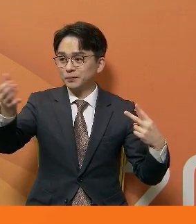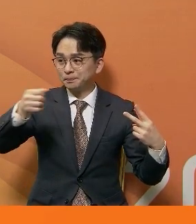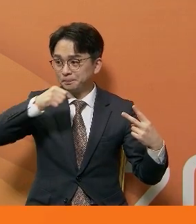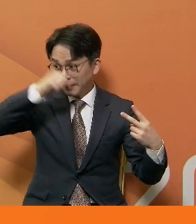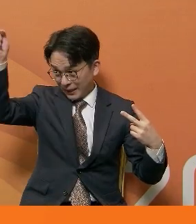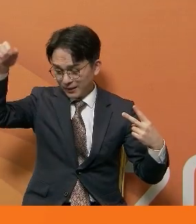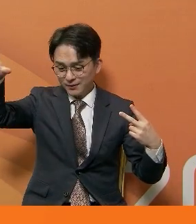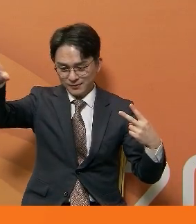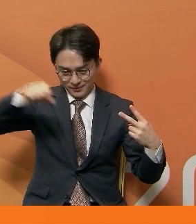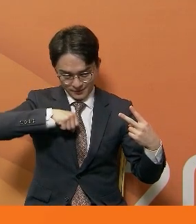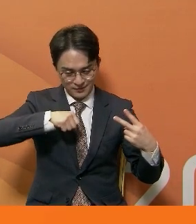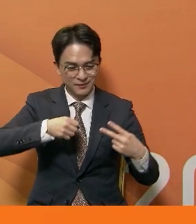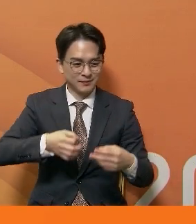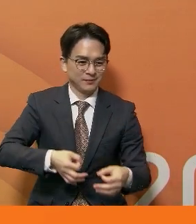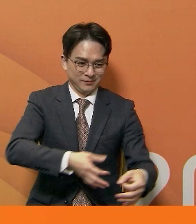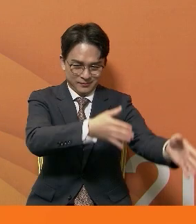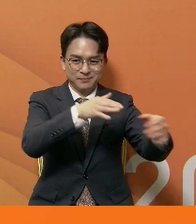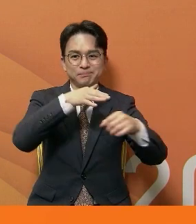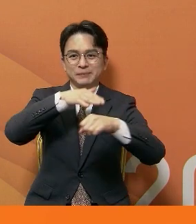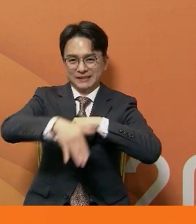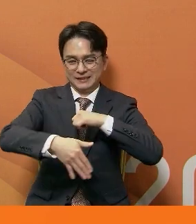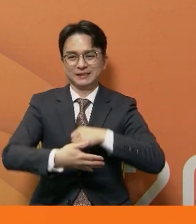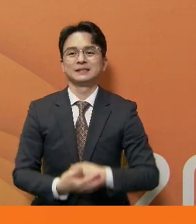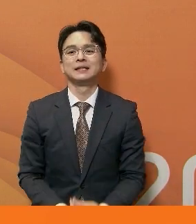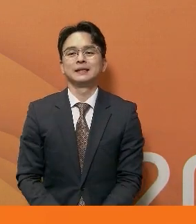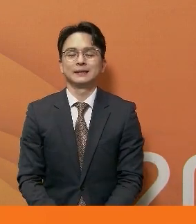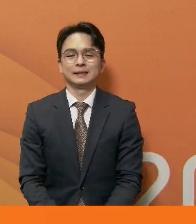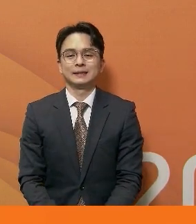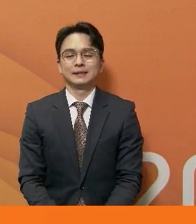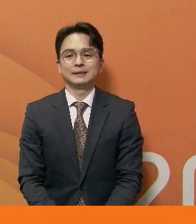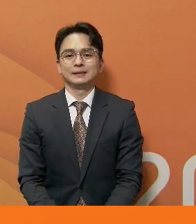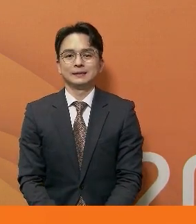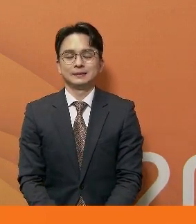그런 단계로 진행할 예정입니다